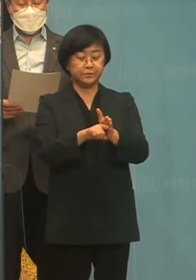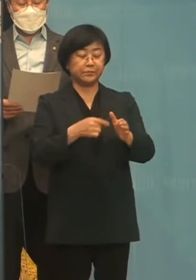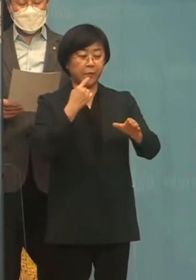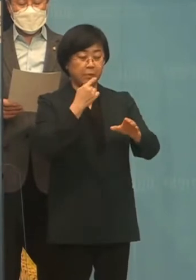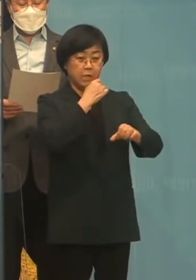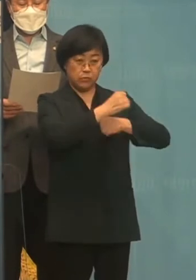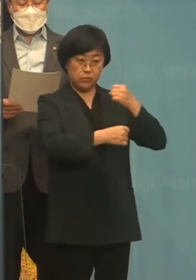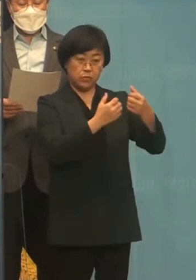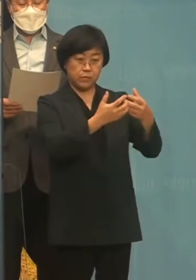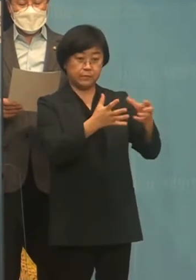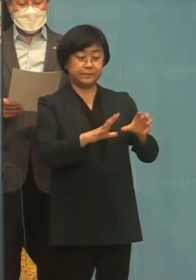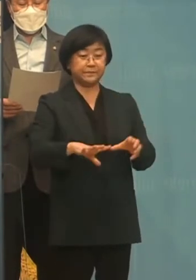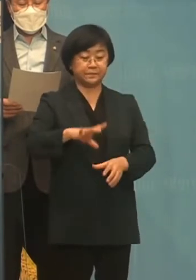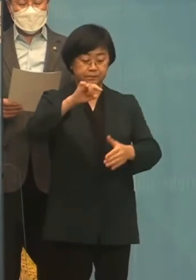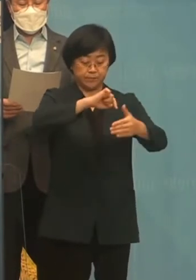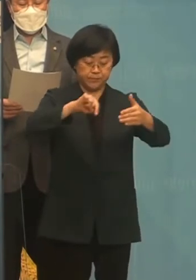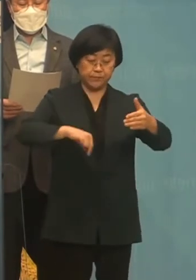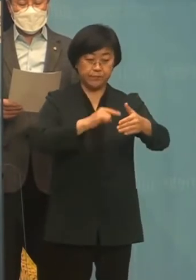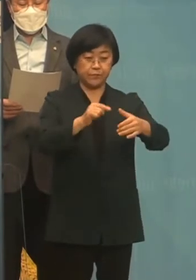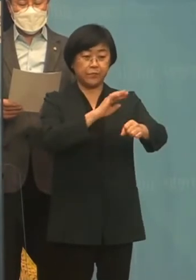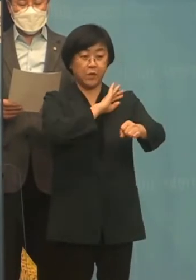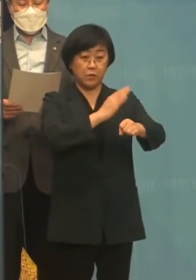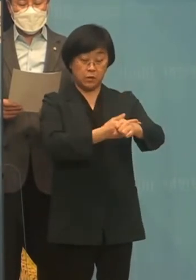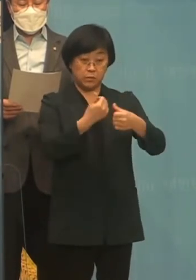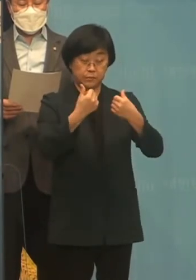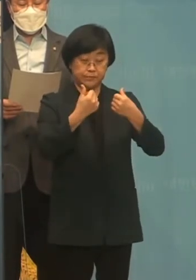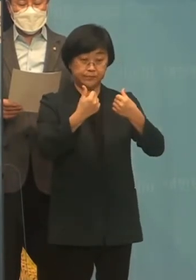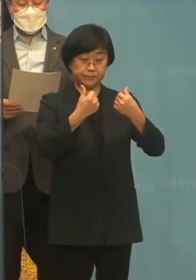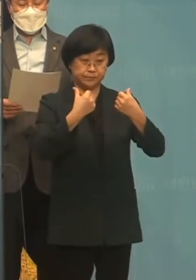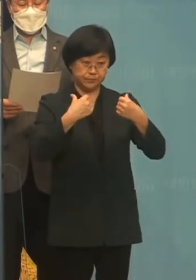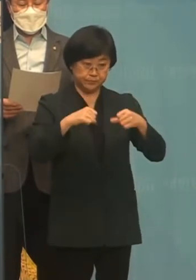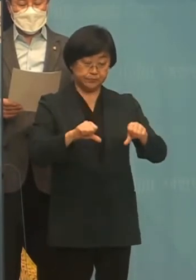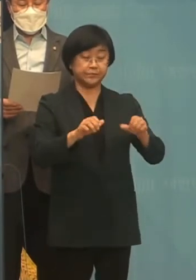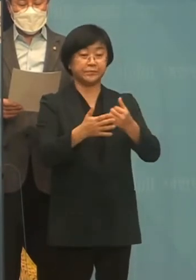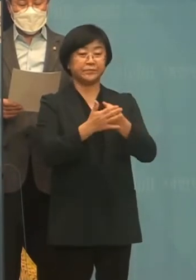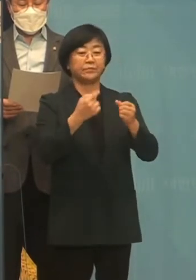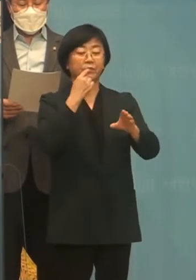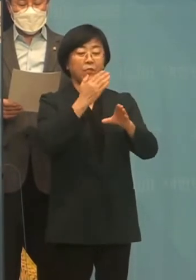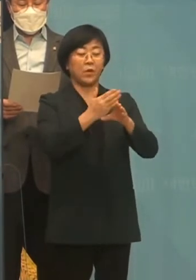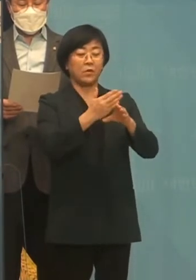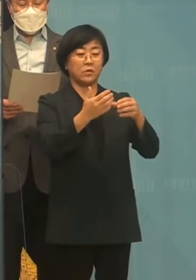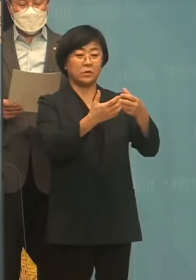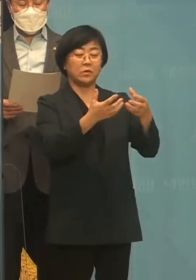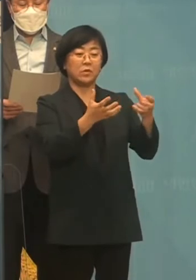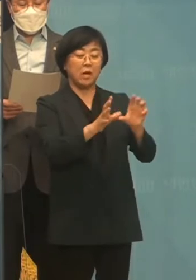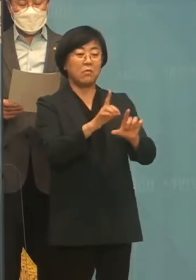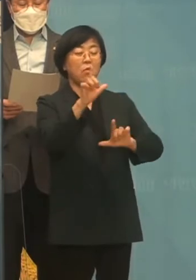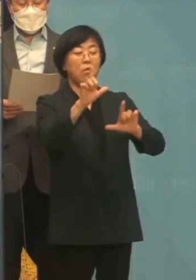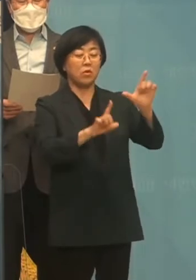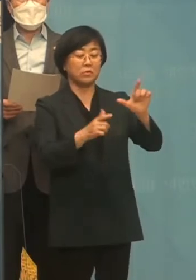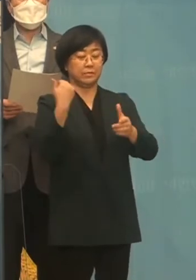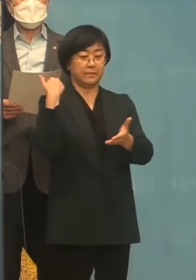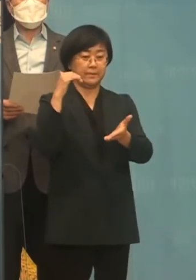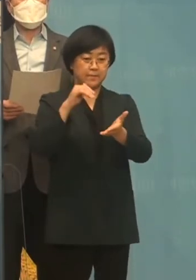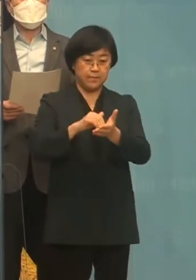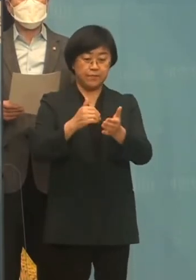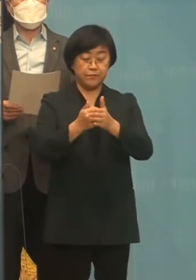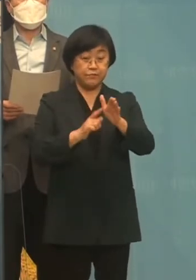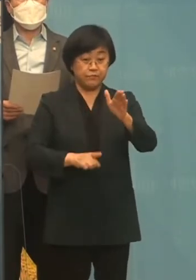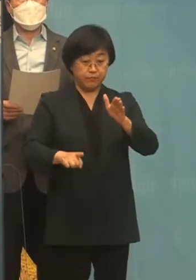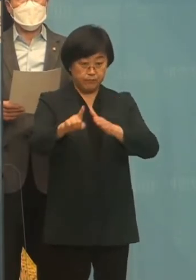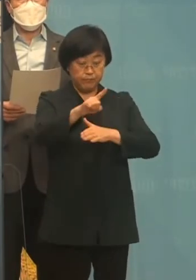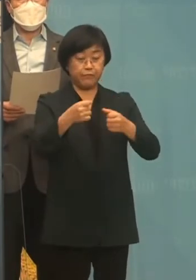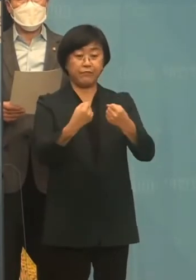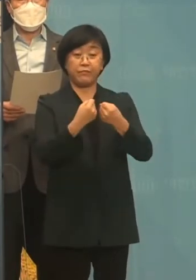민주당이 먼저 내부 기득권을 내려놓고 민주당 다음을 되찾아 외부 기득권 카르텔과의 최전선에 싸워야